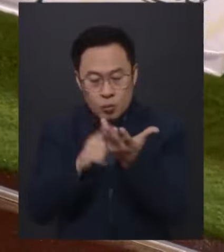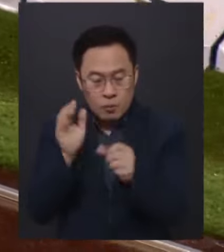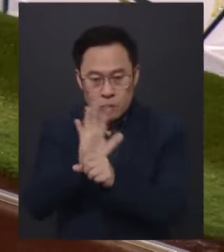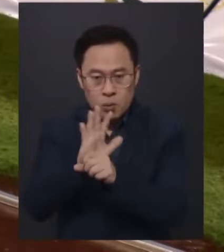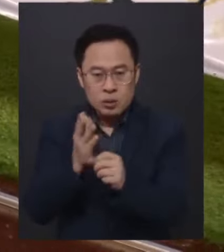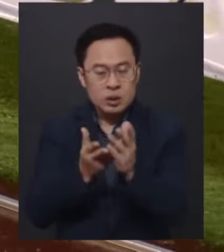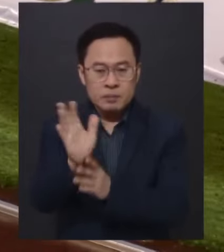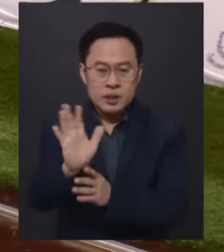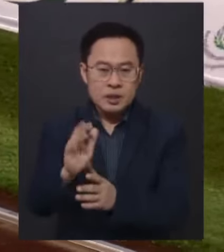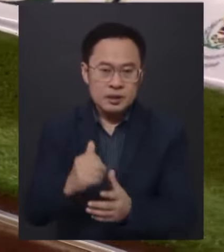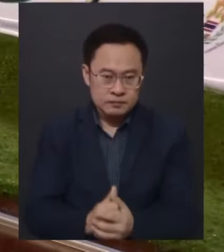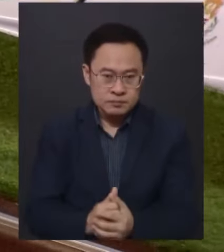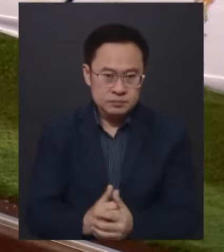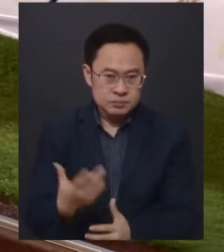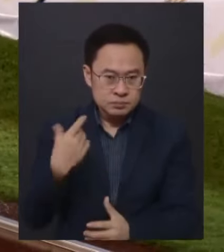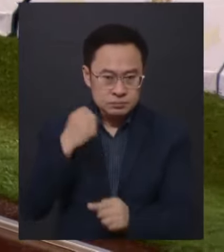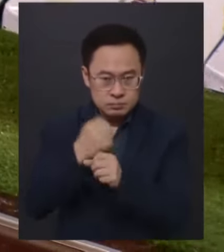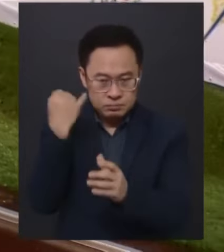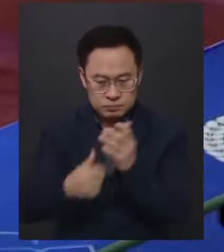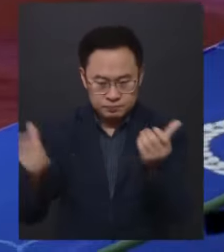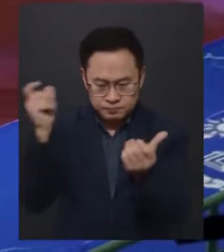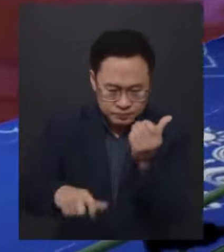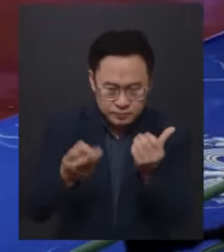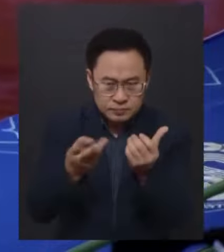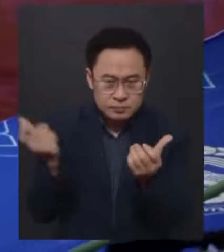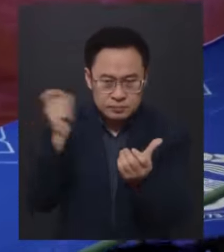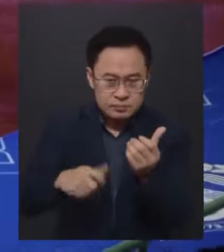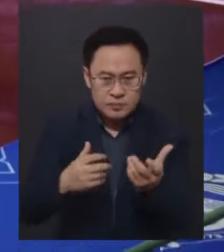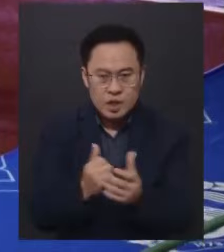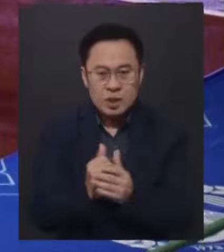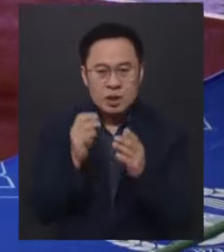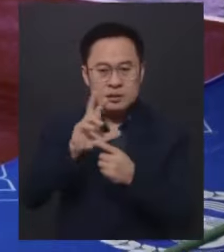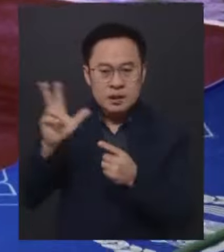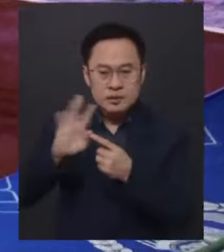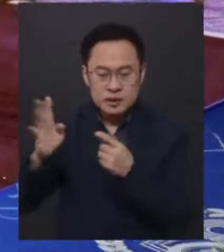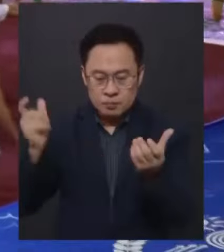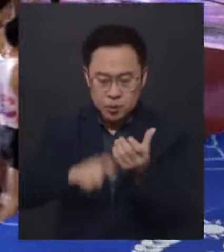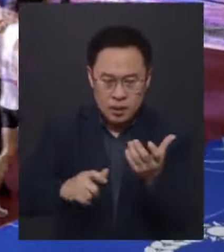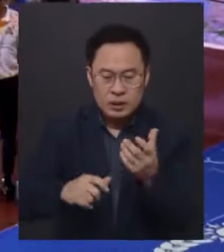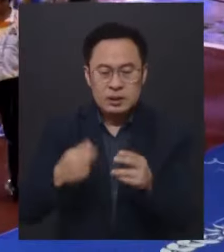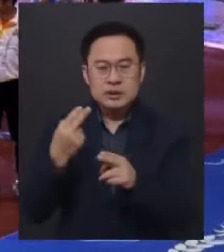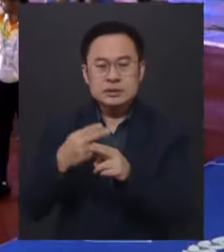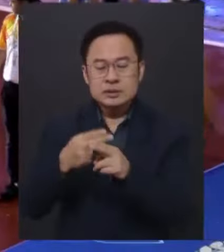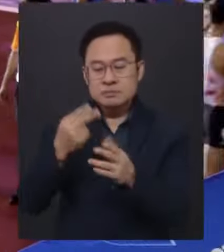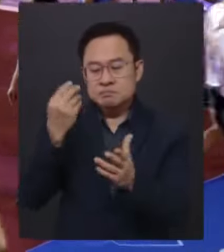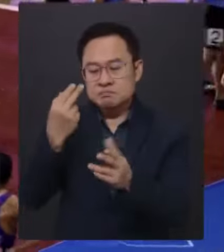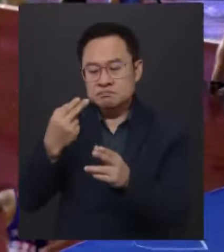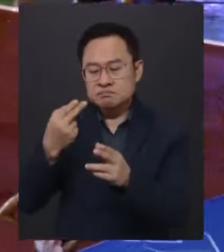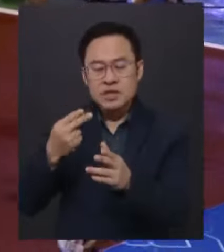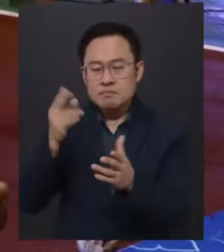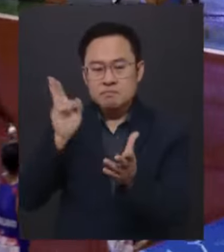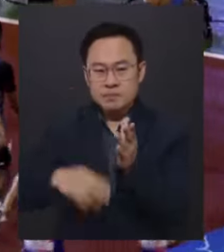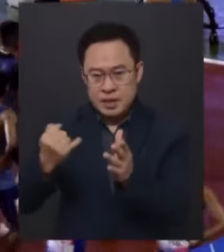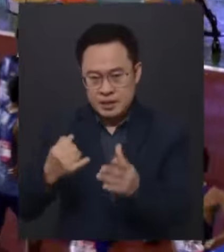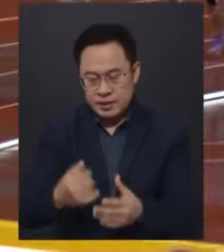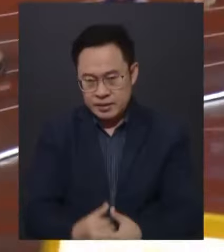วานนี้ก็ถือว่าพาดท่าไปไปส่งไม้พาดนิดเดียวนะค่ะไม้ 3กับไม้ 4ทำให้ไม่มีอันดับในการแข่งขันเมื่อวานนี้นะครับแล้วก่อนที่จะ